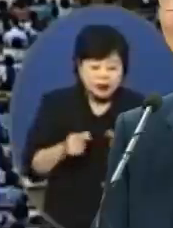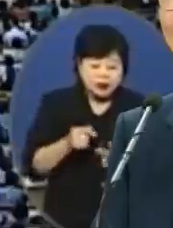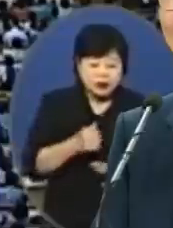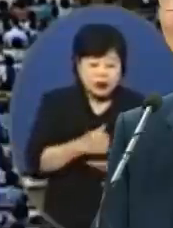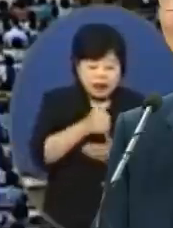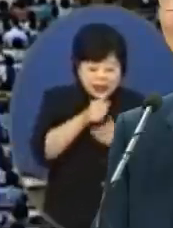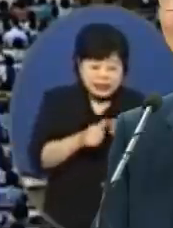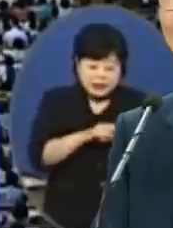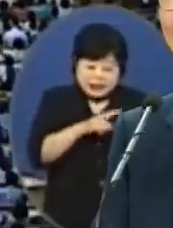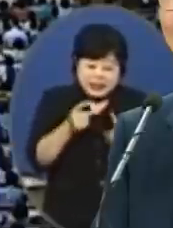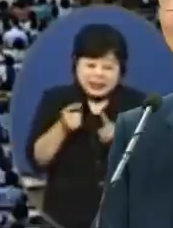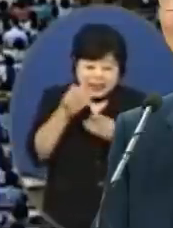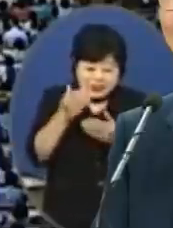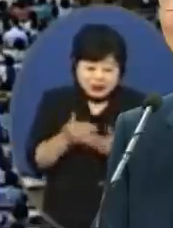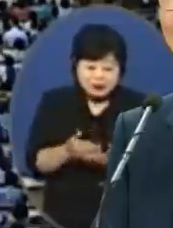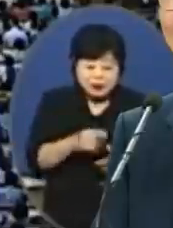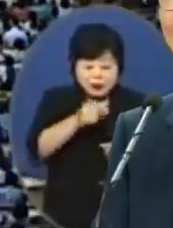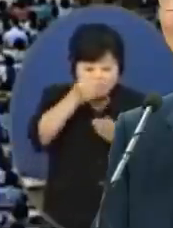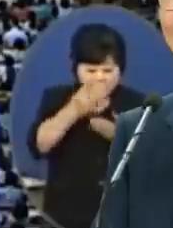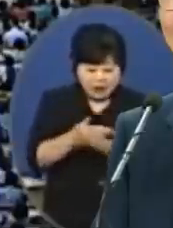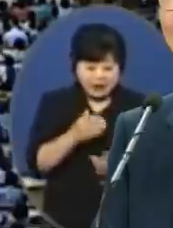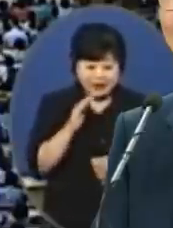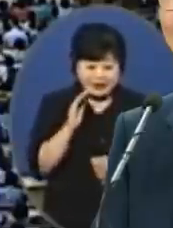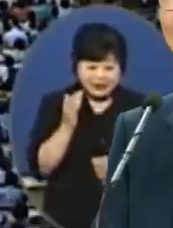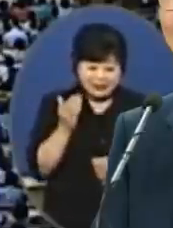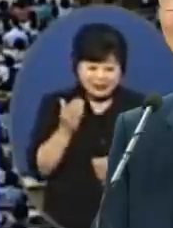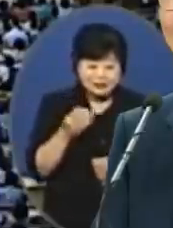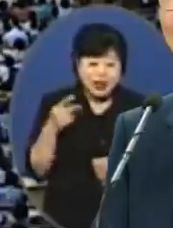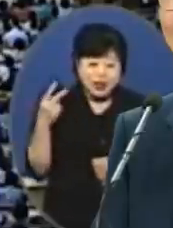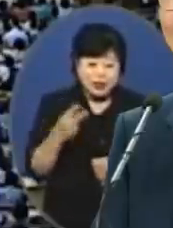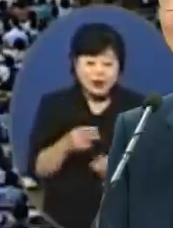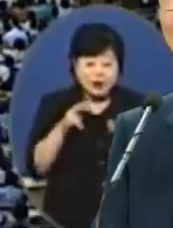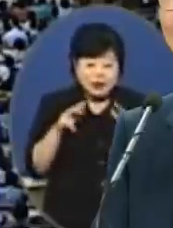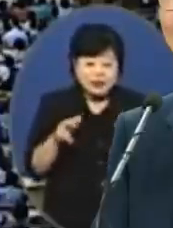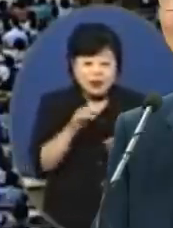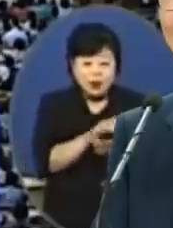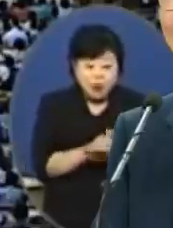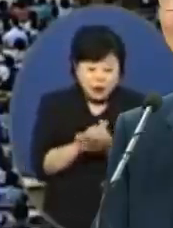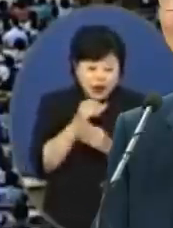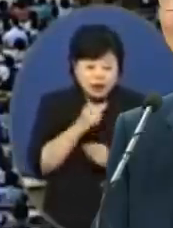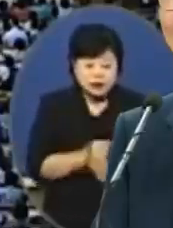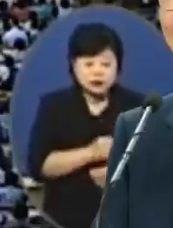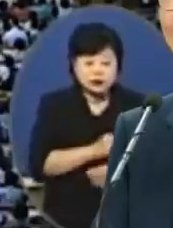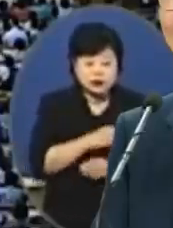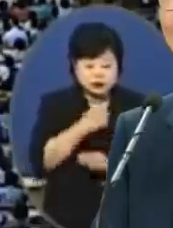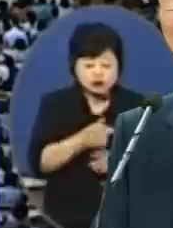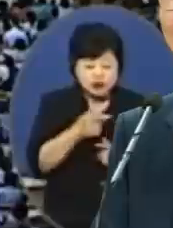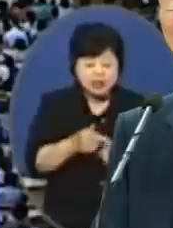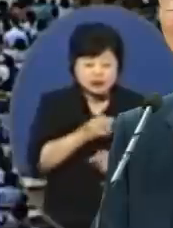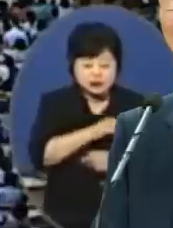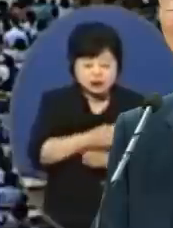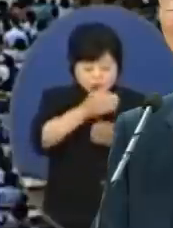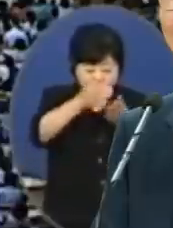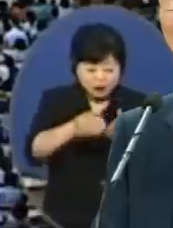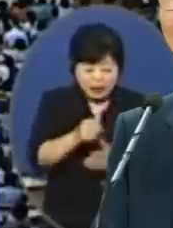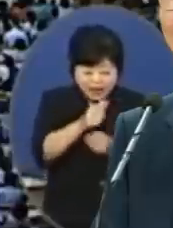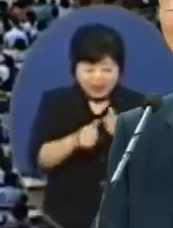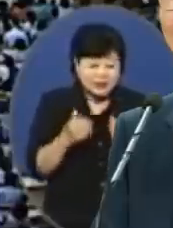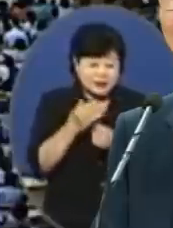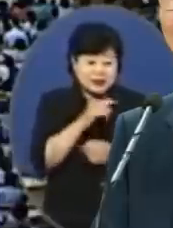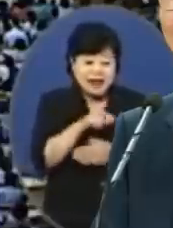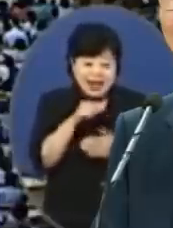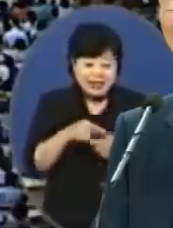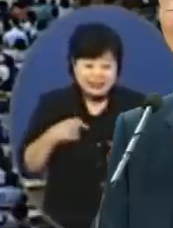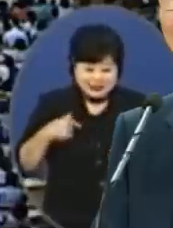그의 살아나심으로 말미암아 구원을 받을 것이니라. 그뿐 아니라 이제 우리를 화목하게 하시는 우리 주 예수 그리스도로 말미암아 하나님 안에서